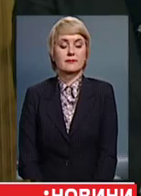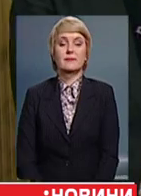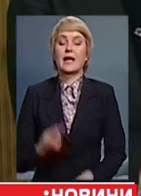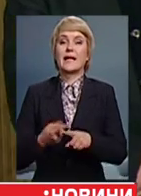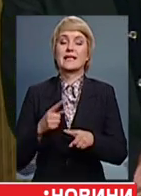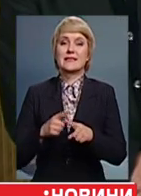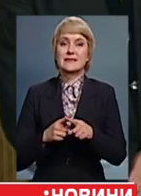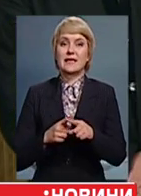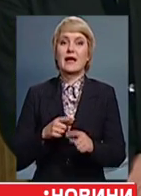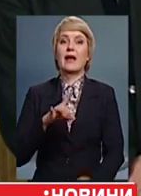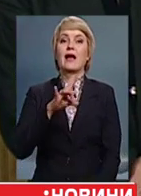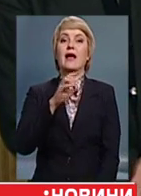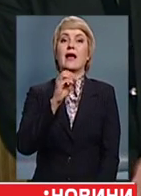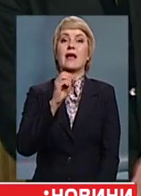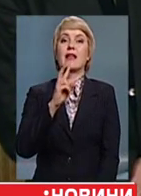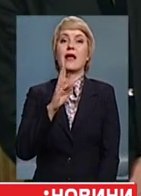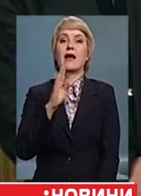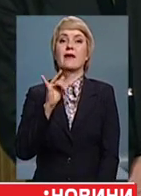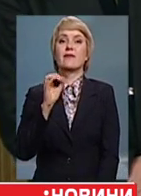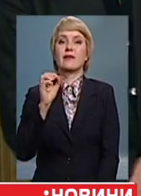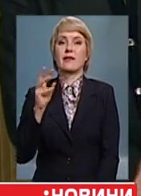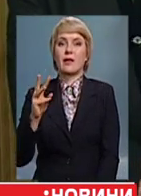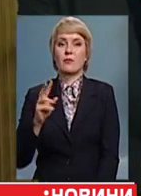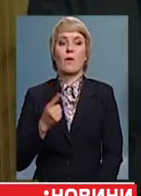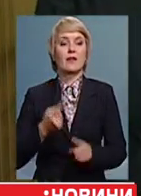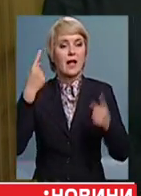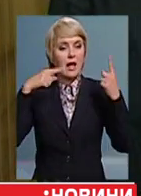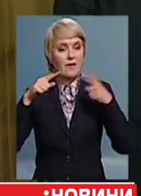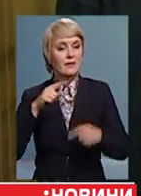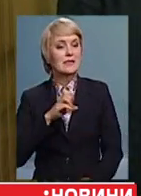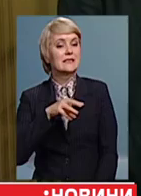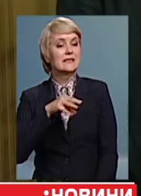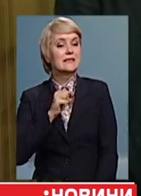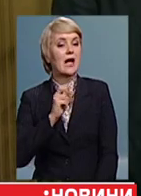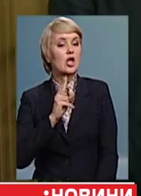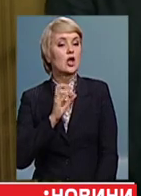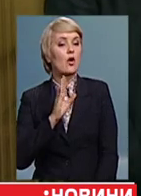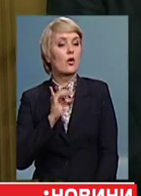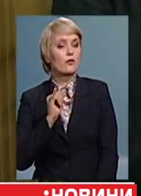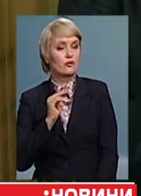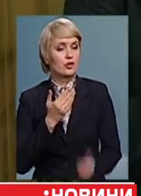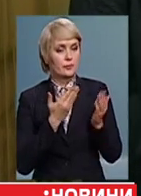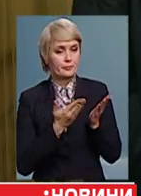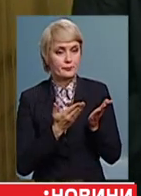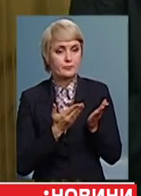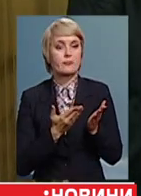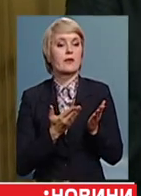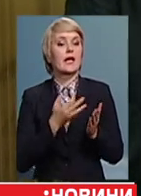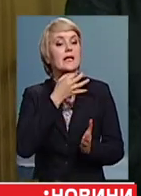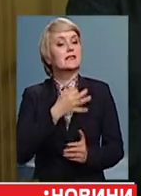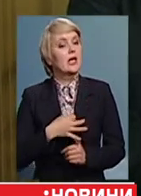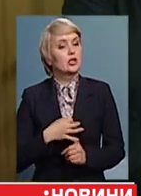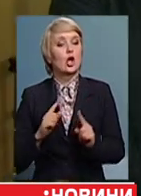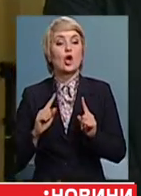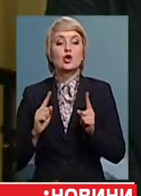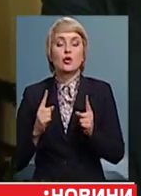Це кадиш «Реквієм» був. Один із його авторів, Євген Станкович, зараз поруч зі мною. Пане Євгене, скажіть, будь ласка, чому